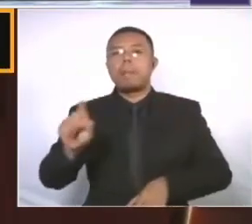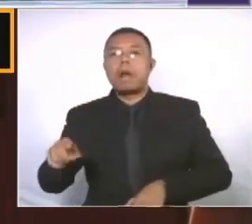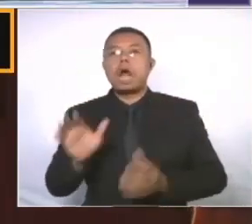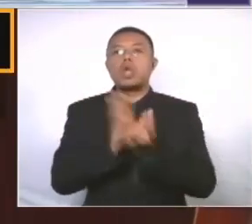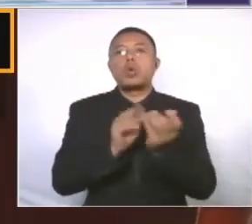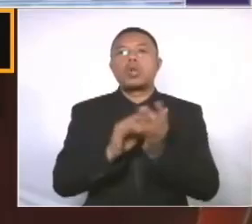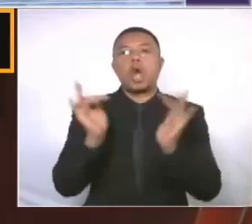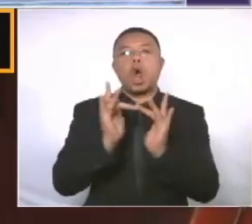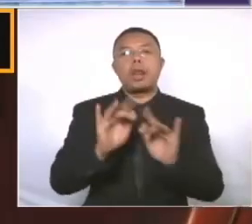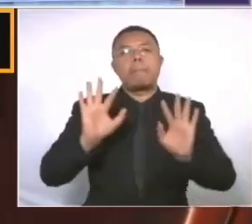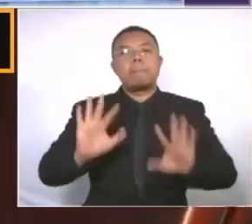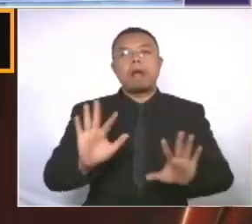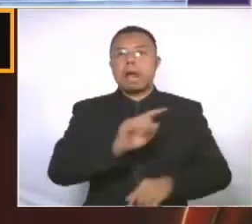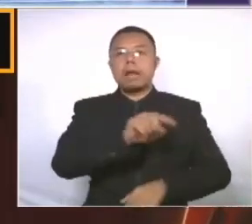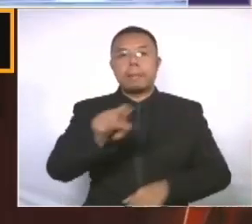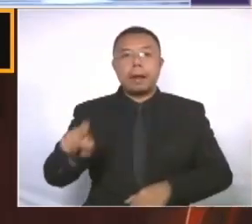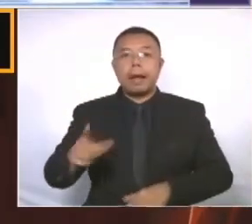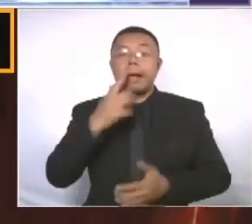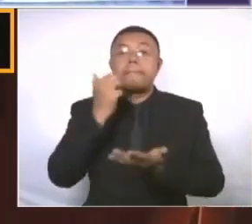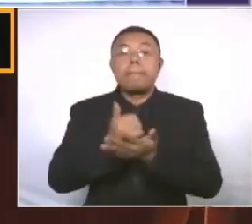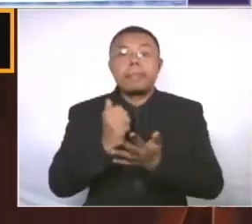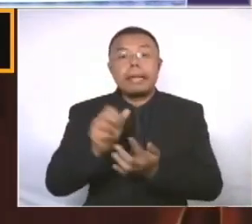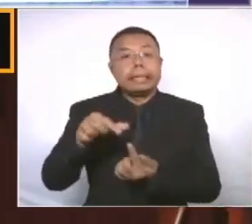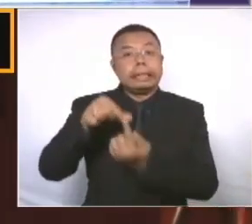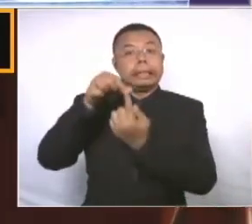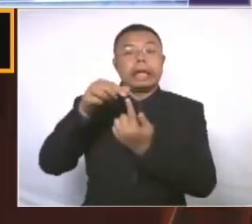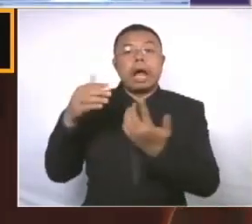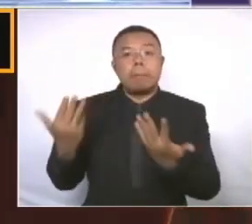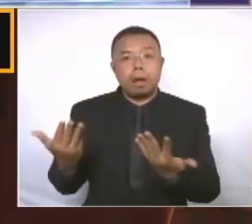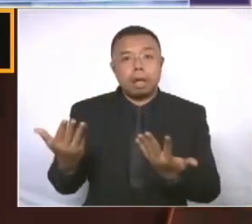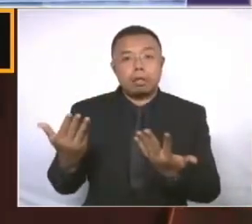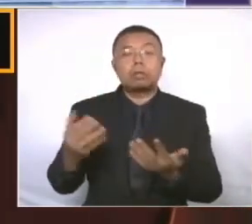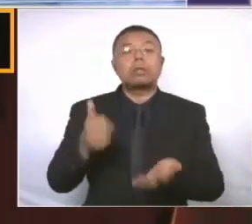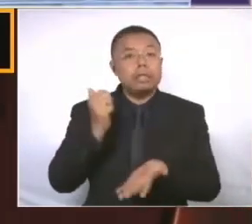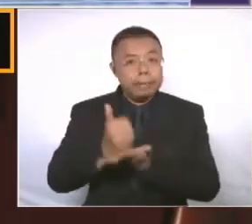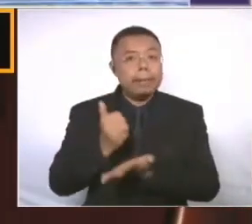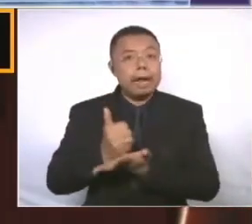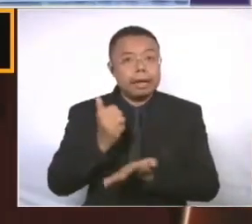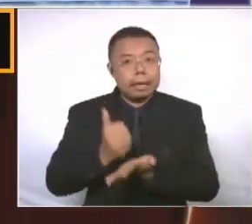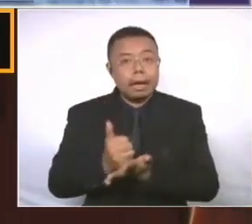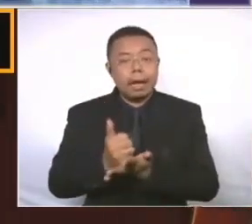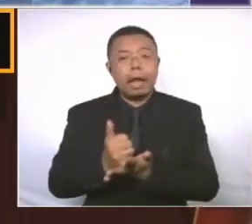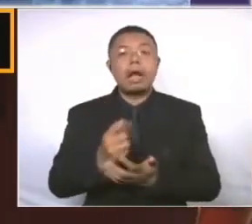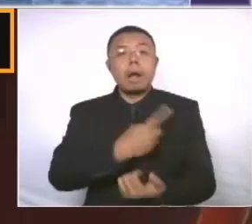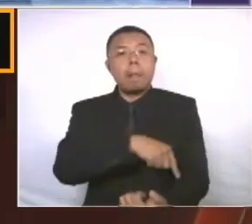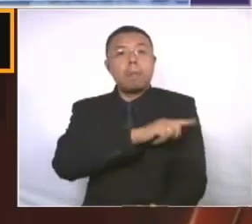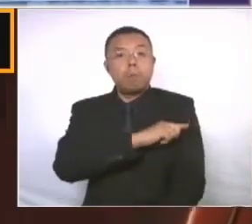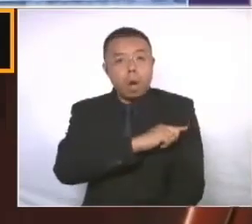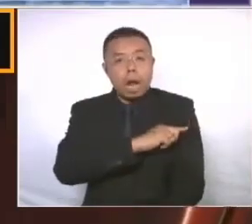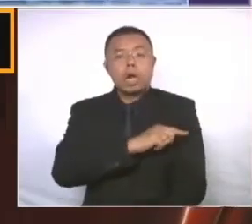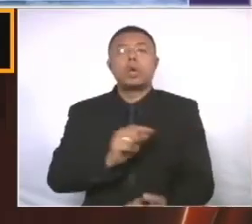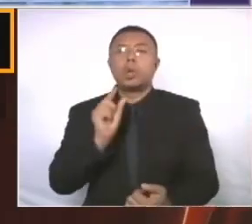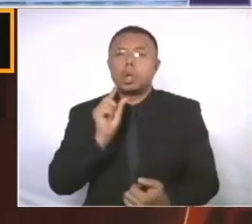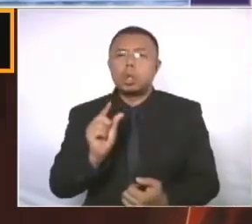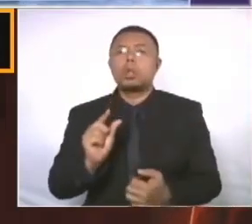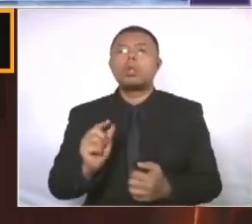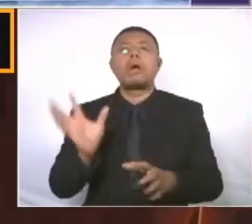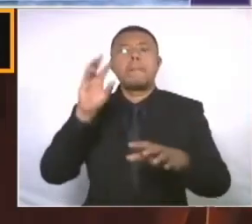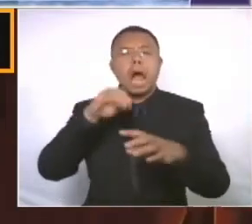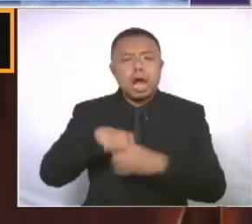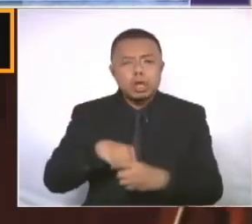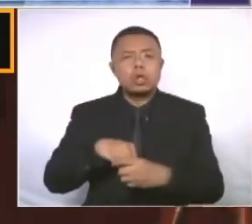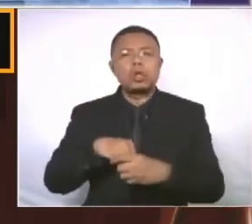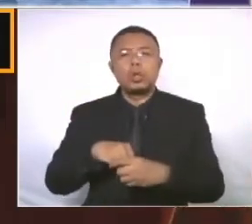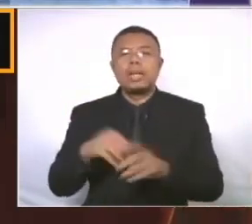online masih Mer yang lebih penting dari itu Pak Mahfud bahwa sebetulnya kemu an untuk masuk pada